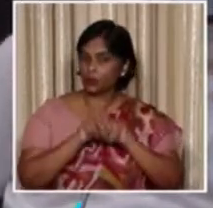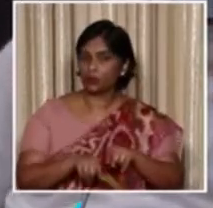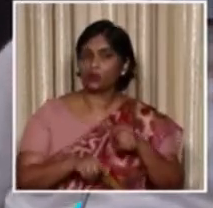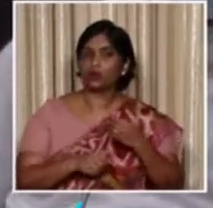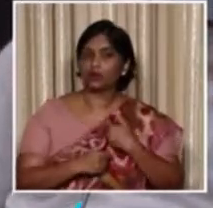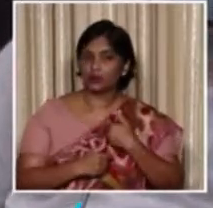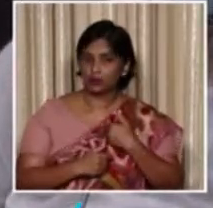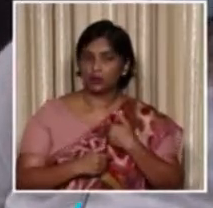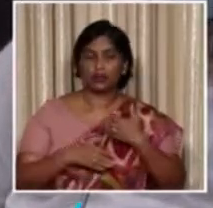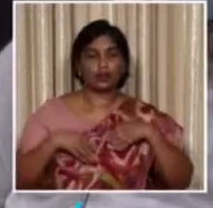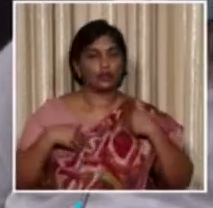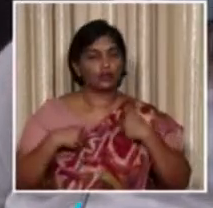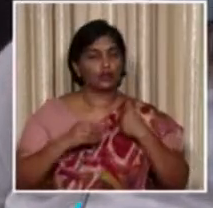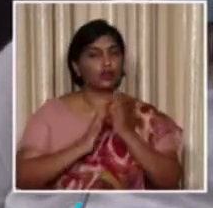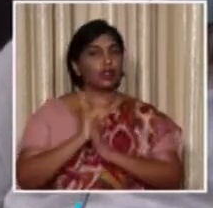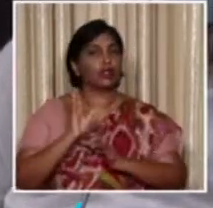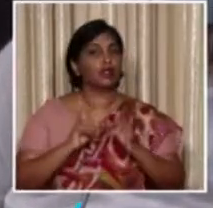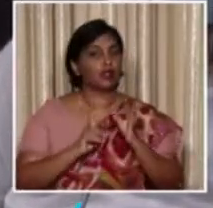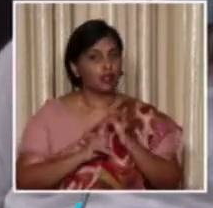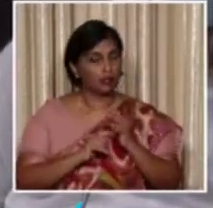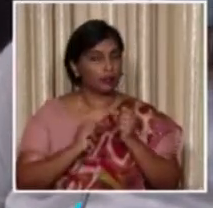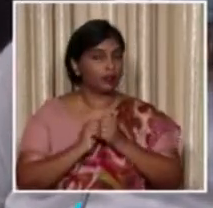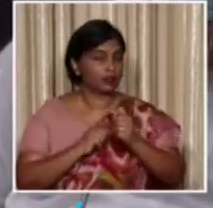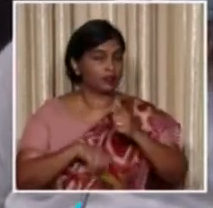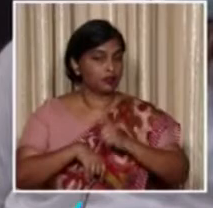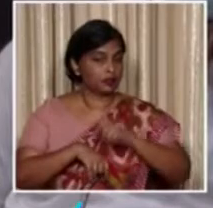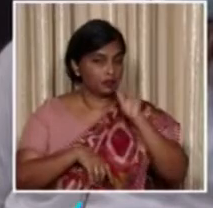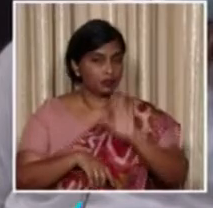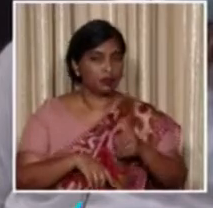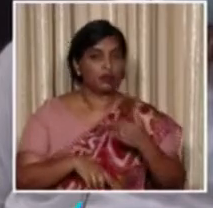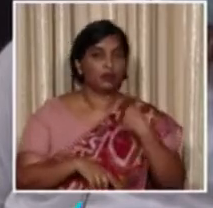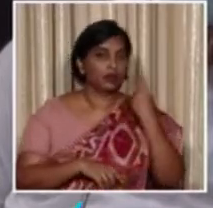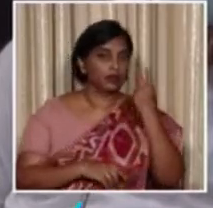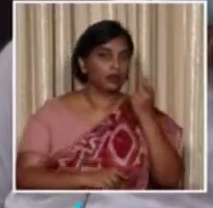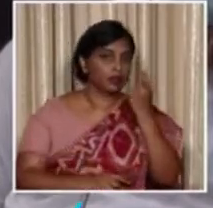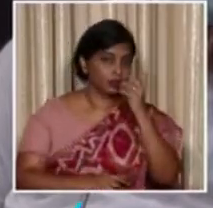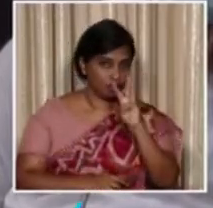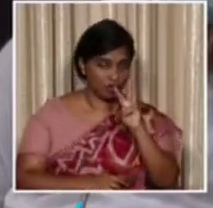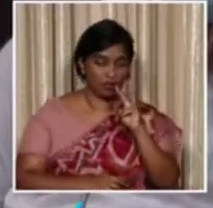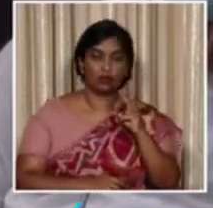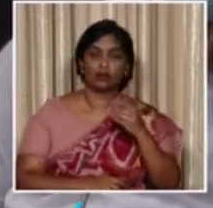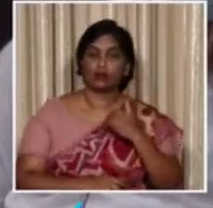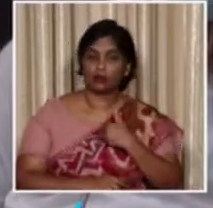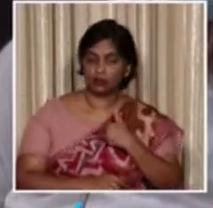මම සෞඛ්‍ය අමාත්‍යවරයා වශයෙන් වැඩ කරපු කාලේ 2013 මම